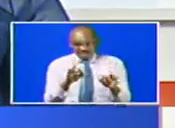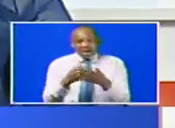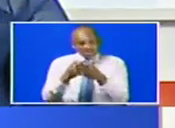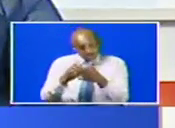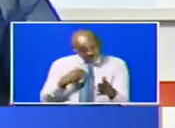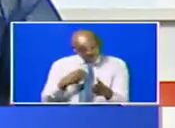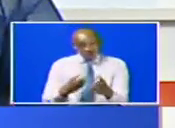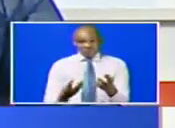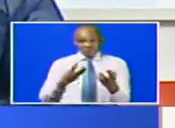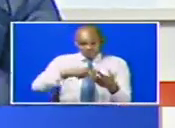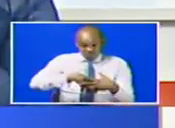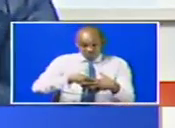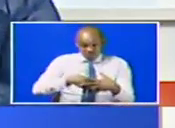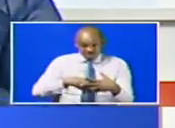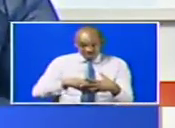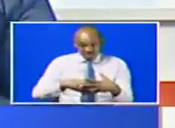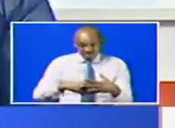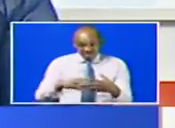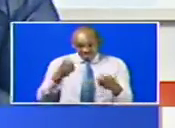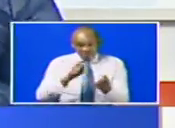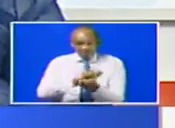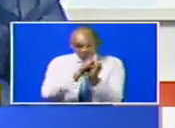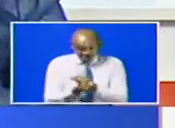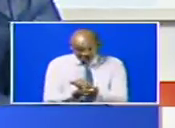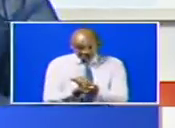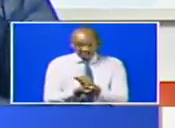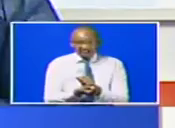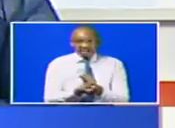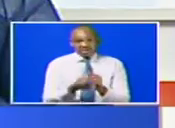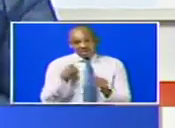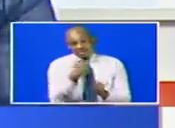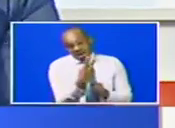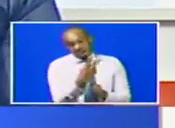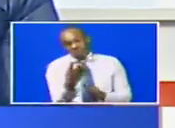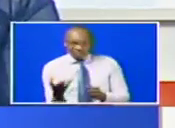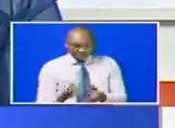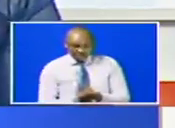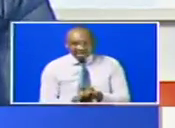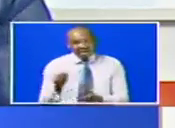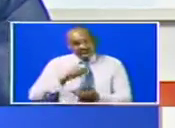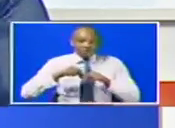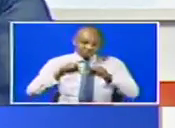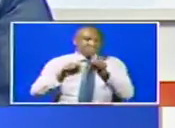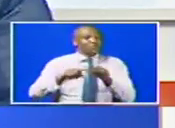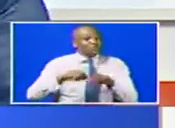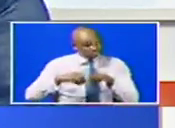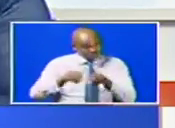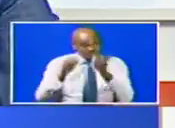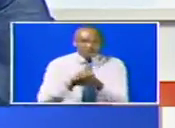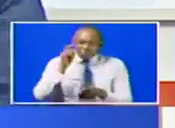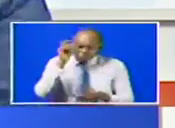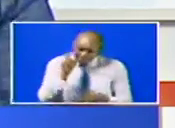it load, ama ile tunasema kuchange from another gear to the other, gari bado itakuwa inasonga. So hapa ni